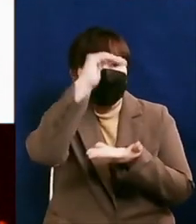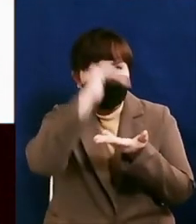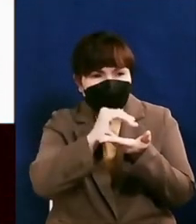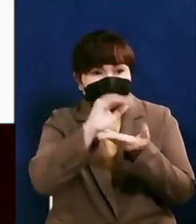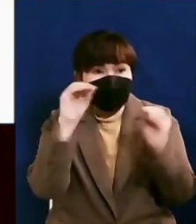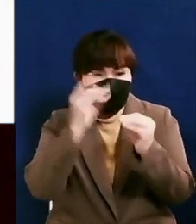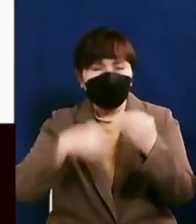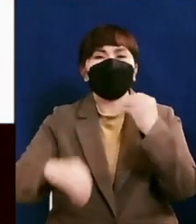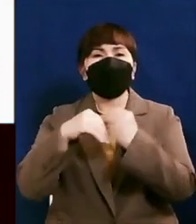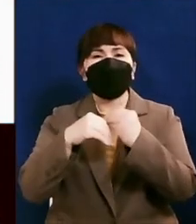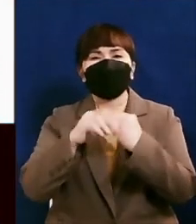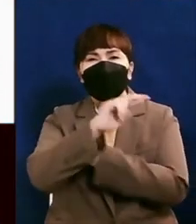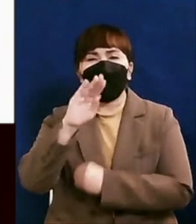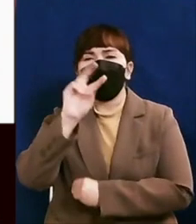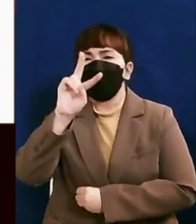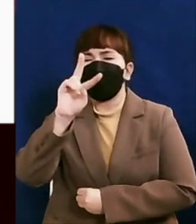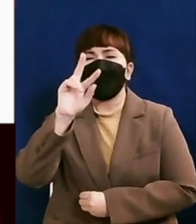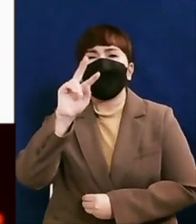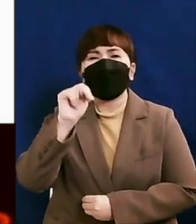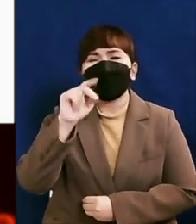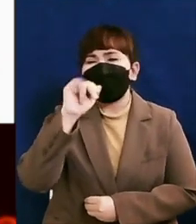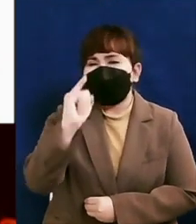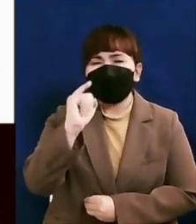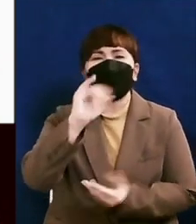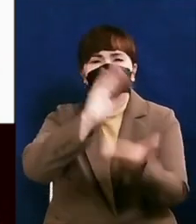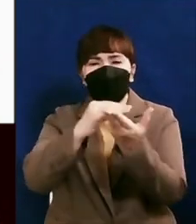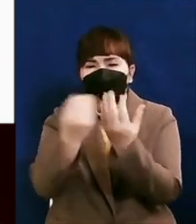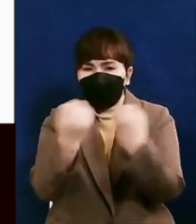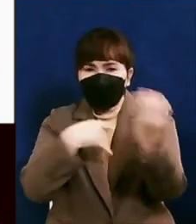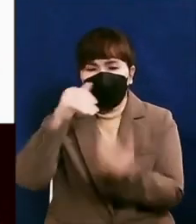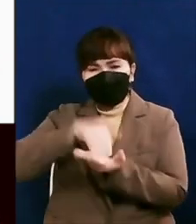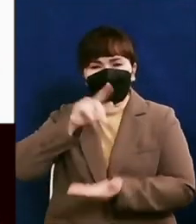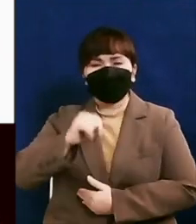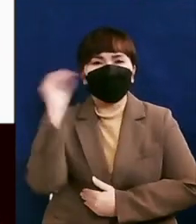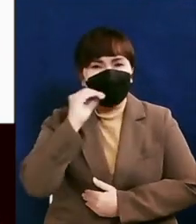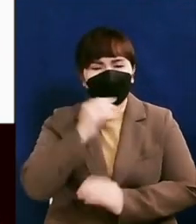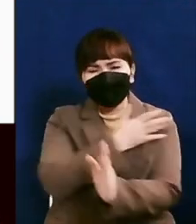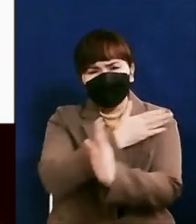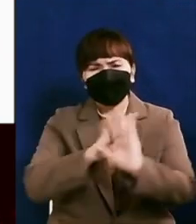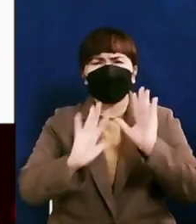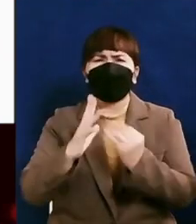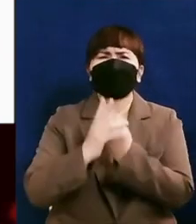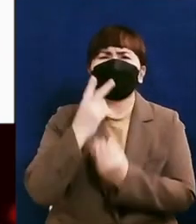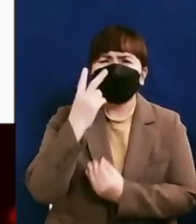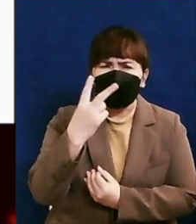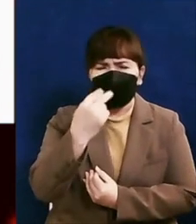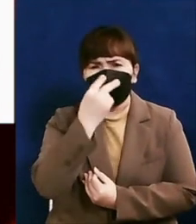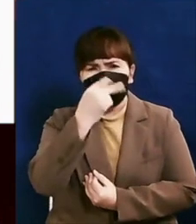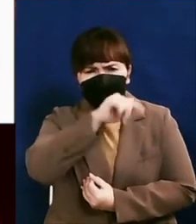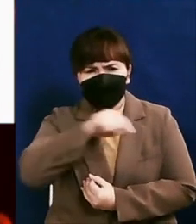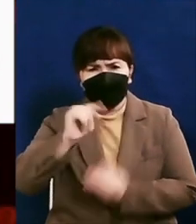รู้นะครับต้องยอมรับว่าใน1ถึง2สัปดาห์มานี้นะครับบางพื้นที่นะครับพบว่ามีผู้ป่ว